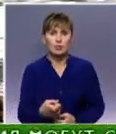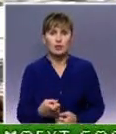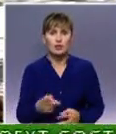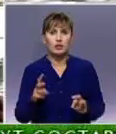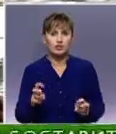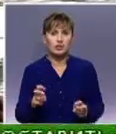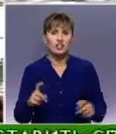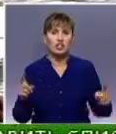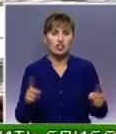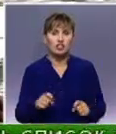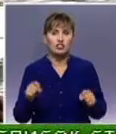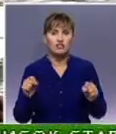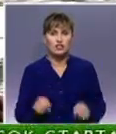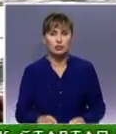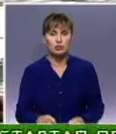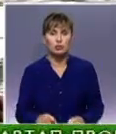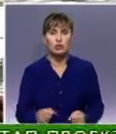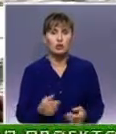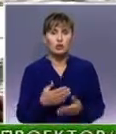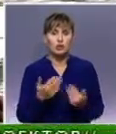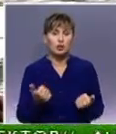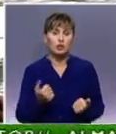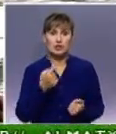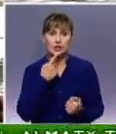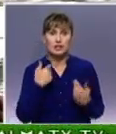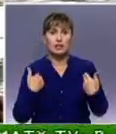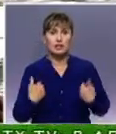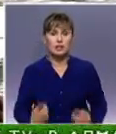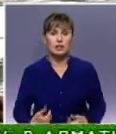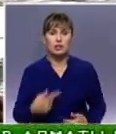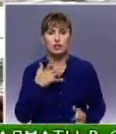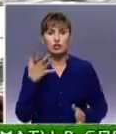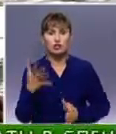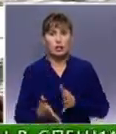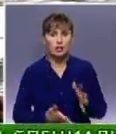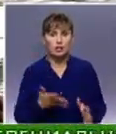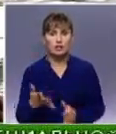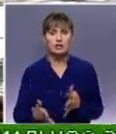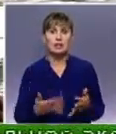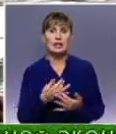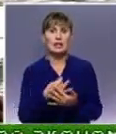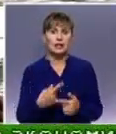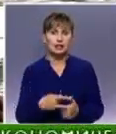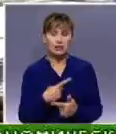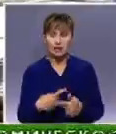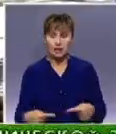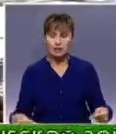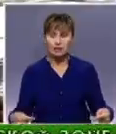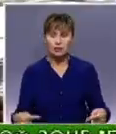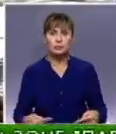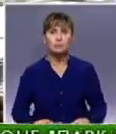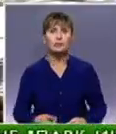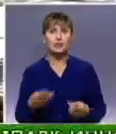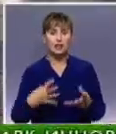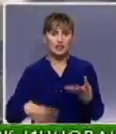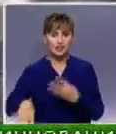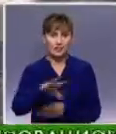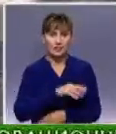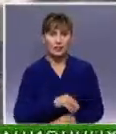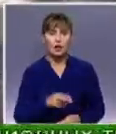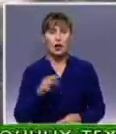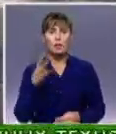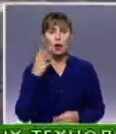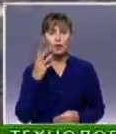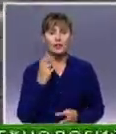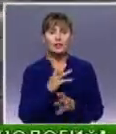там, с ограниченными возможностями. Нет, это язык тела, язык жестов, язык коммуникации, он для всех. По